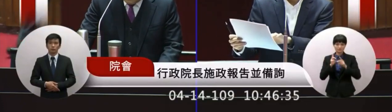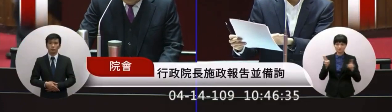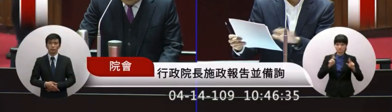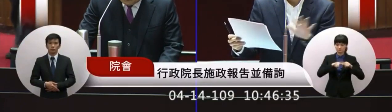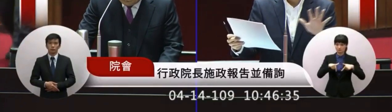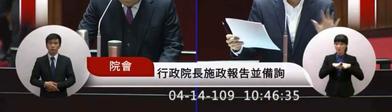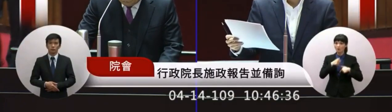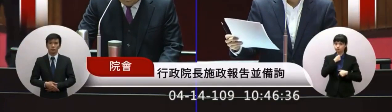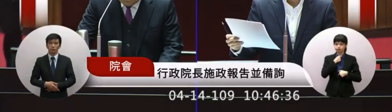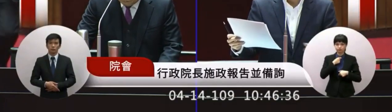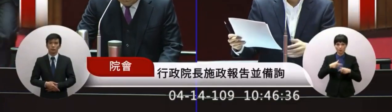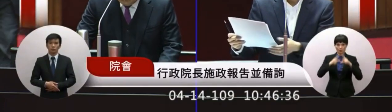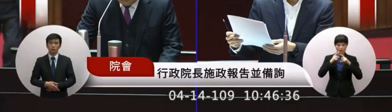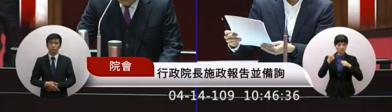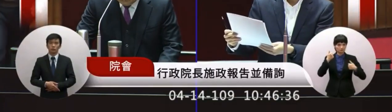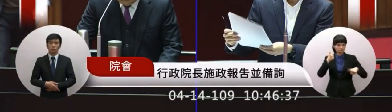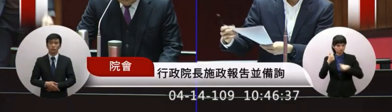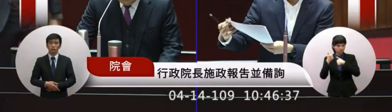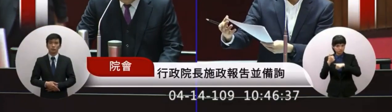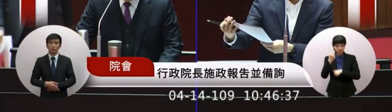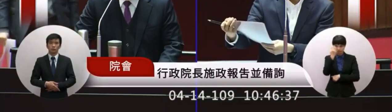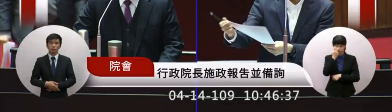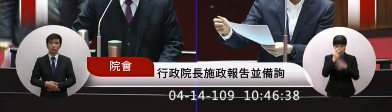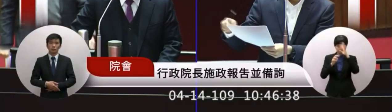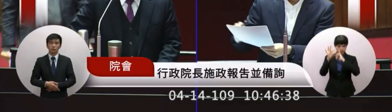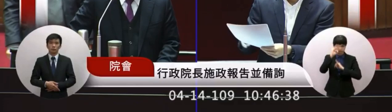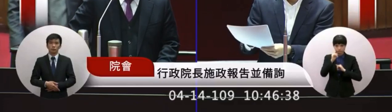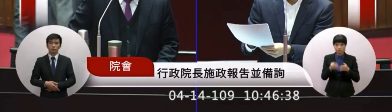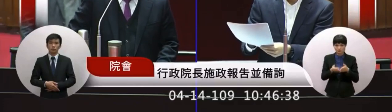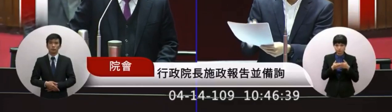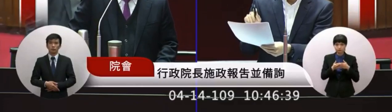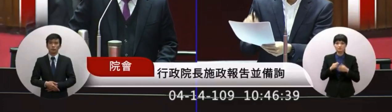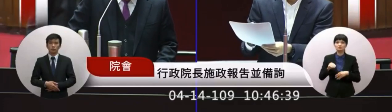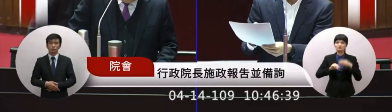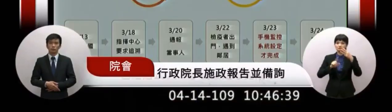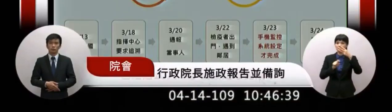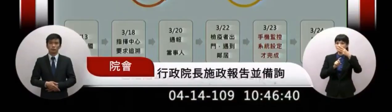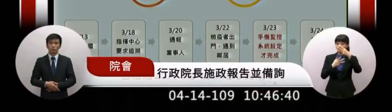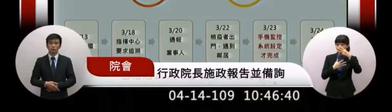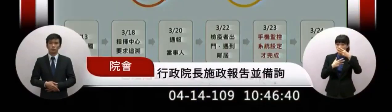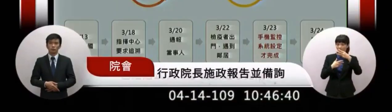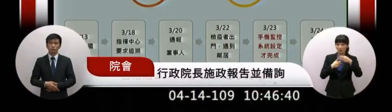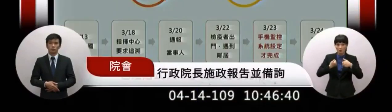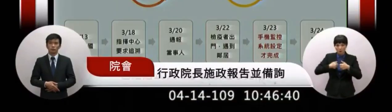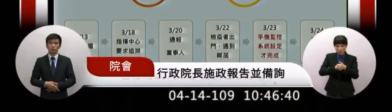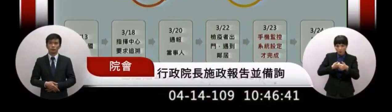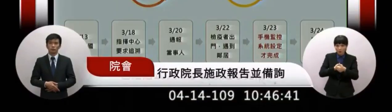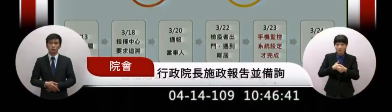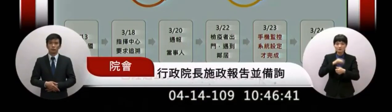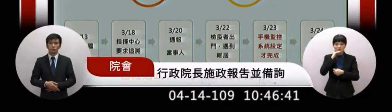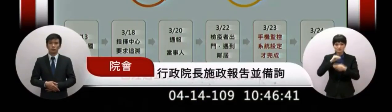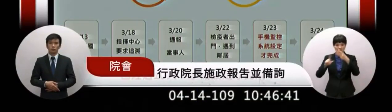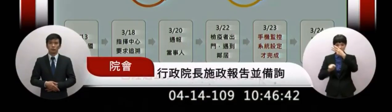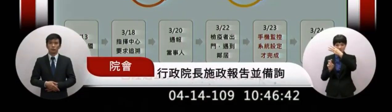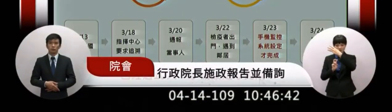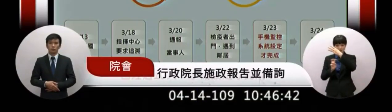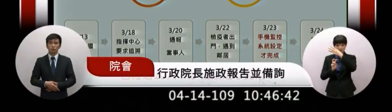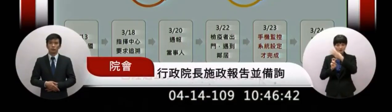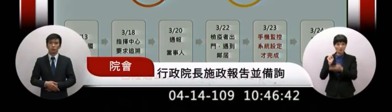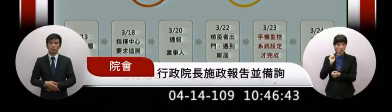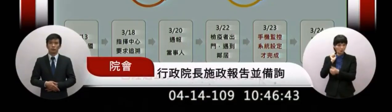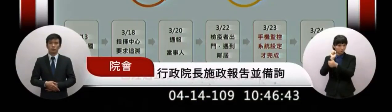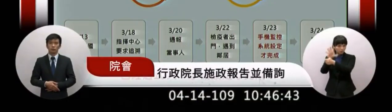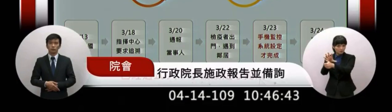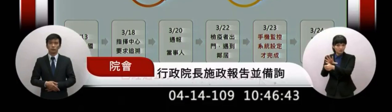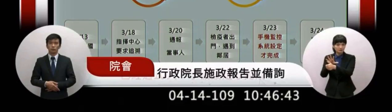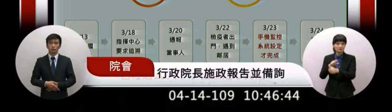这样子已经隔了5、6天了，接下来18号追溯，20号来通知当事人，那到